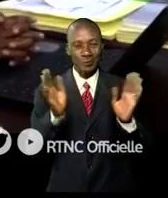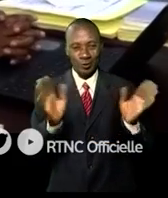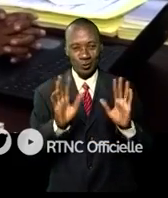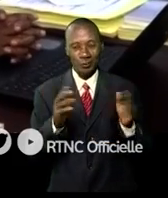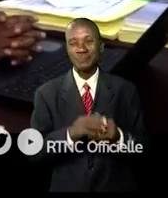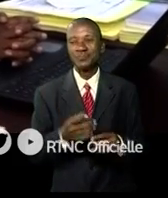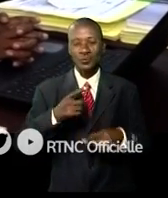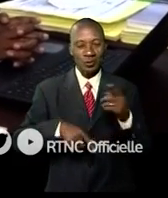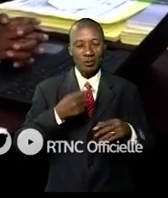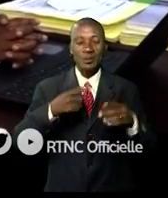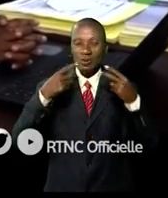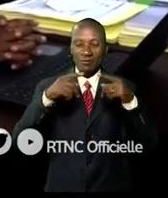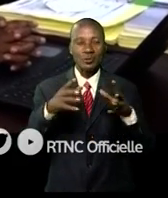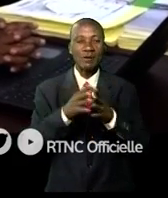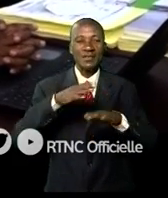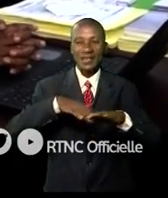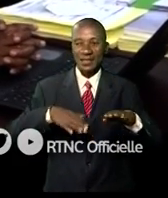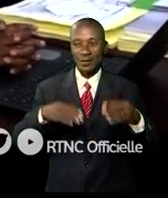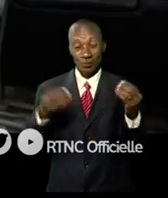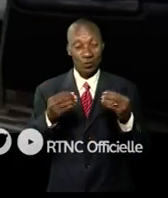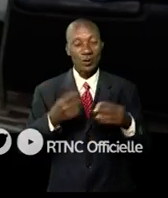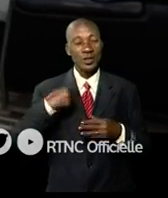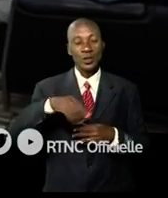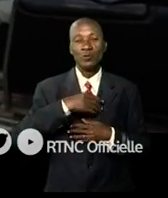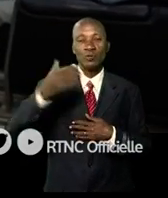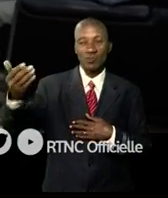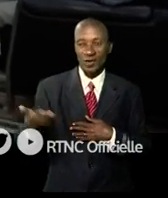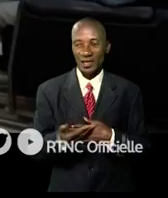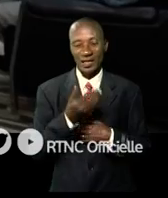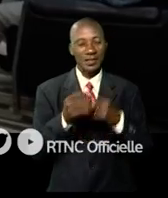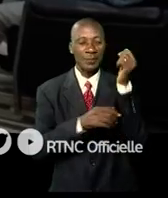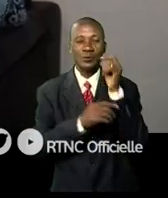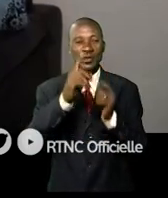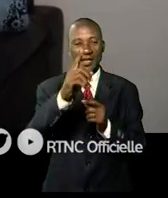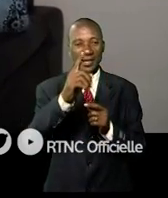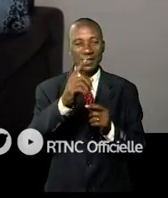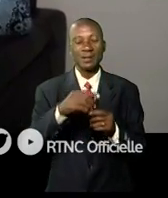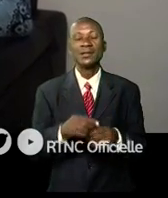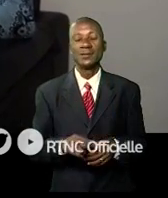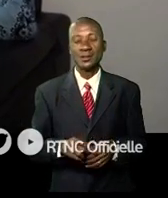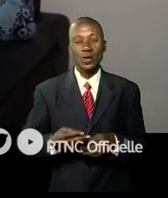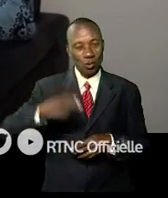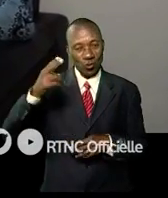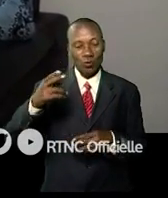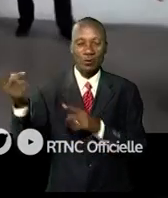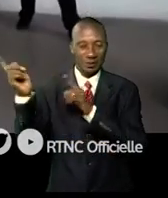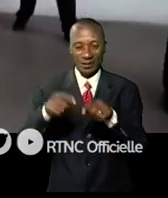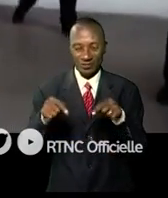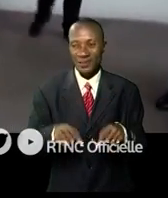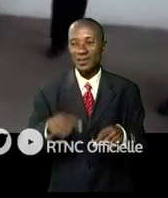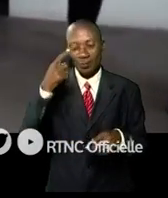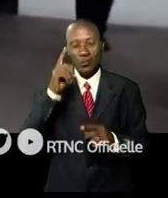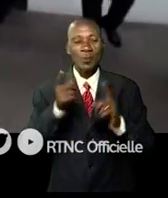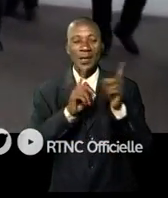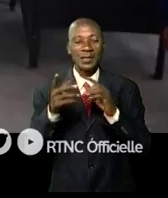agents préoccupe à haut niveau l'autorité des tutelles, les vice-premiers ministres et ministres du budget Jean-Baudouin Mayomambeki.